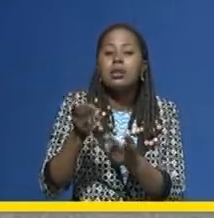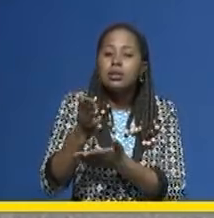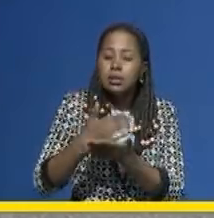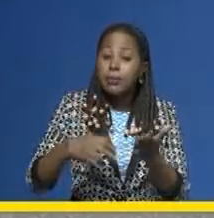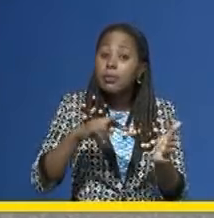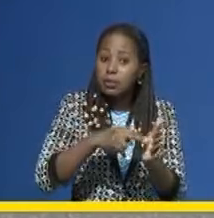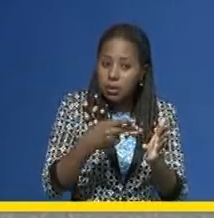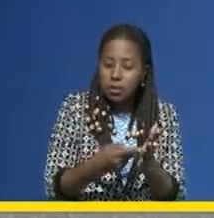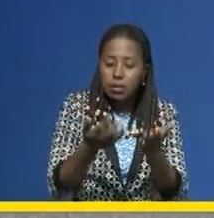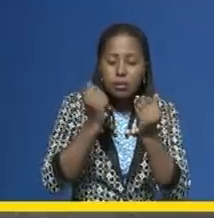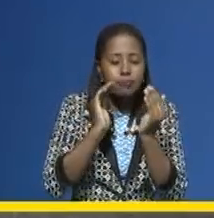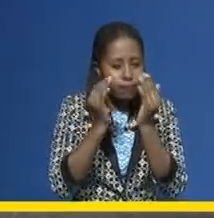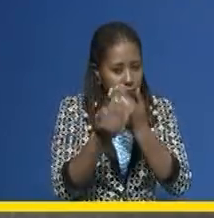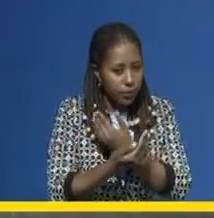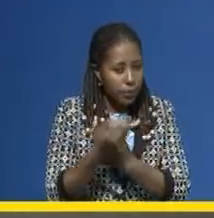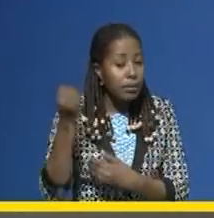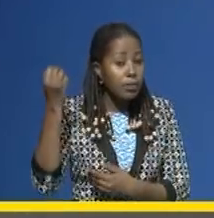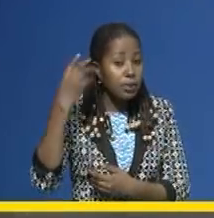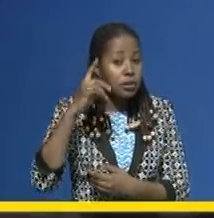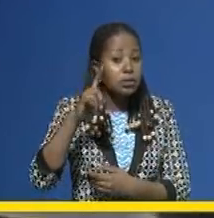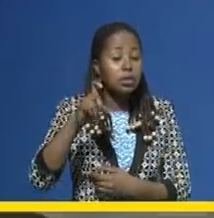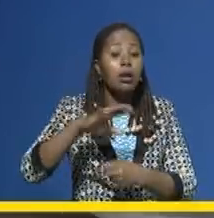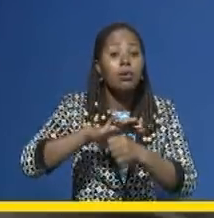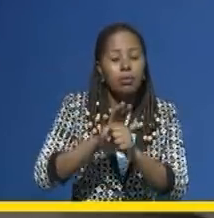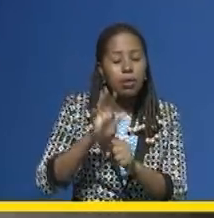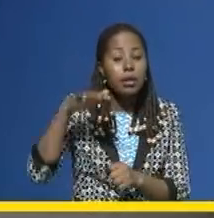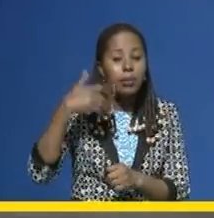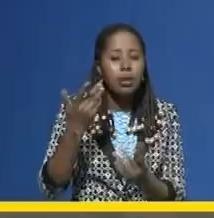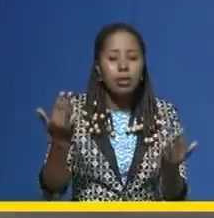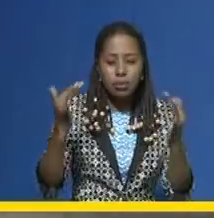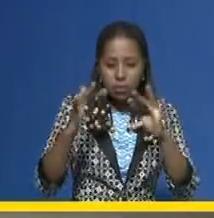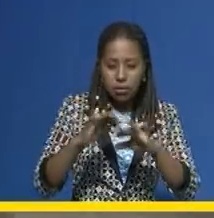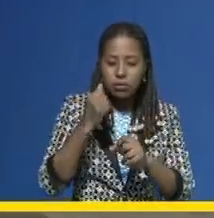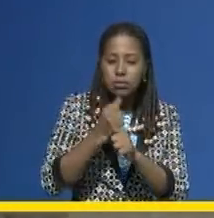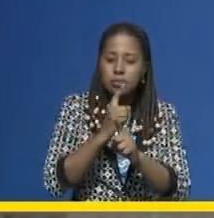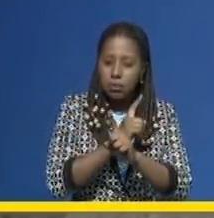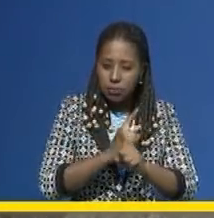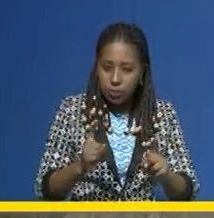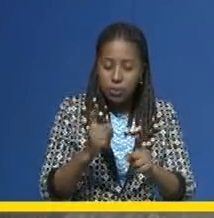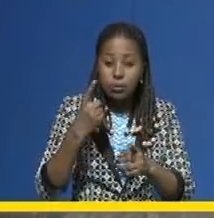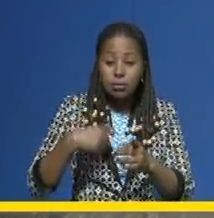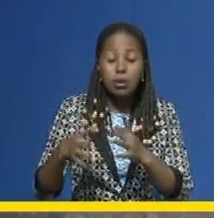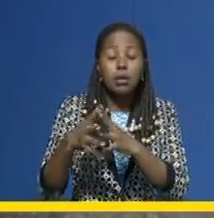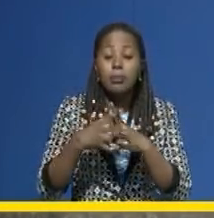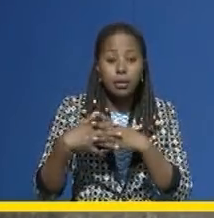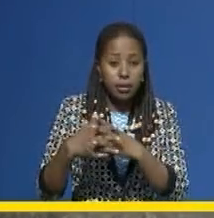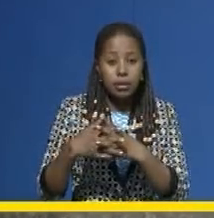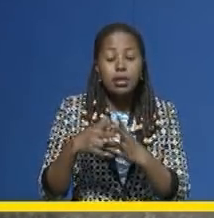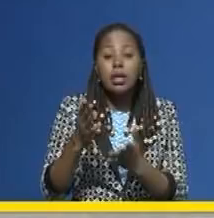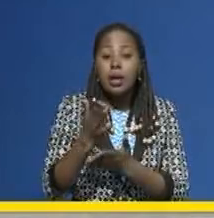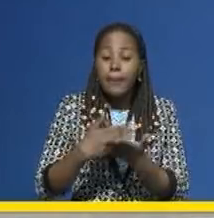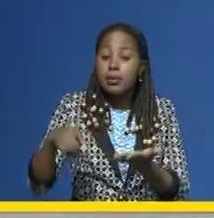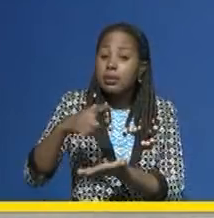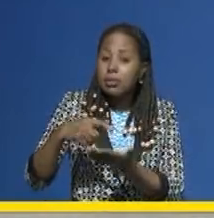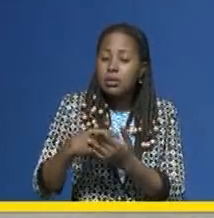ya mikakati ya kujikinga na maambukizi ya corona baada ya mikusanyiko kupigwa marufuku Marekani, huku baadhi ya